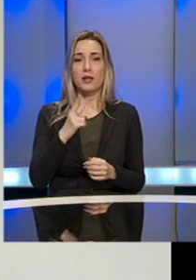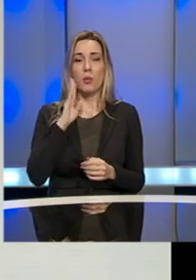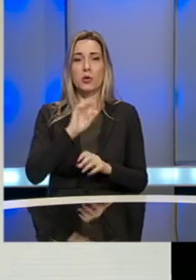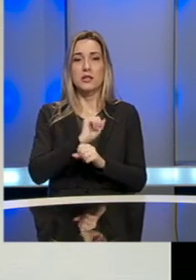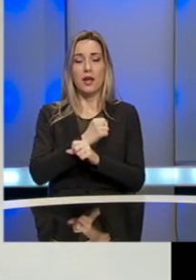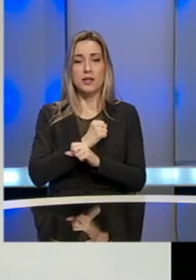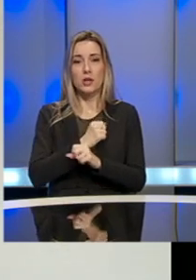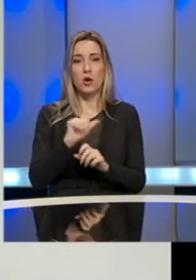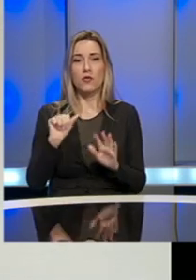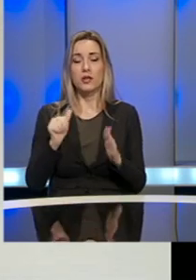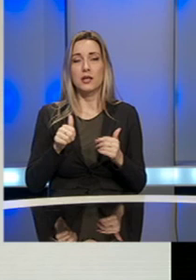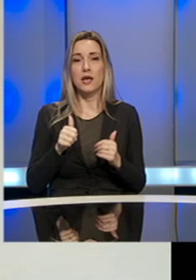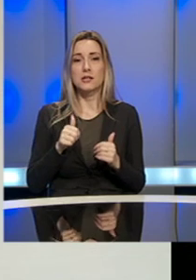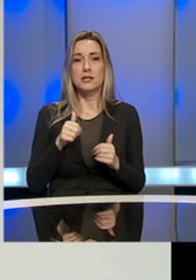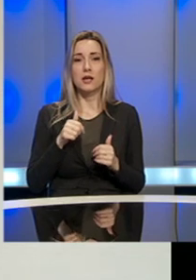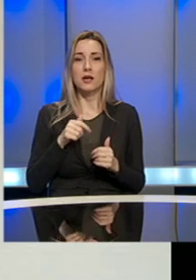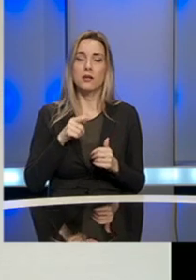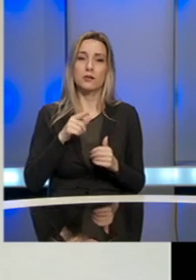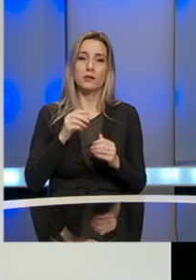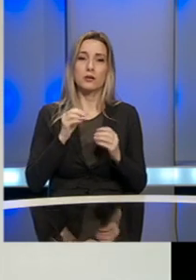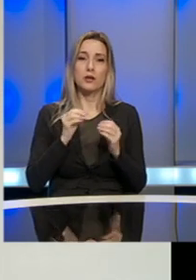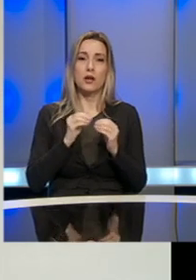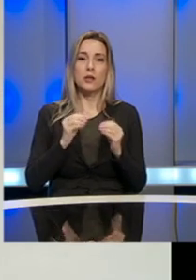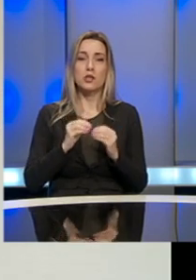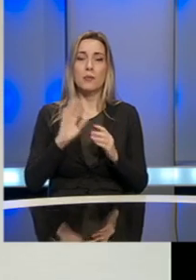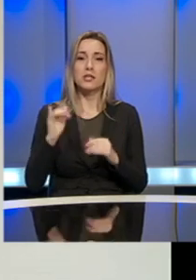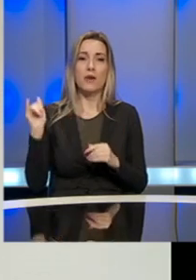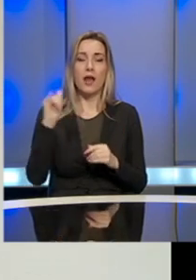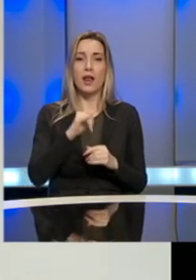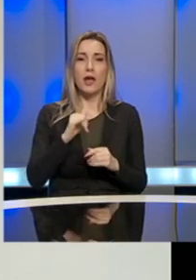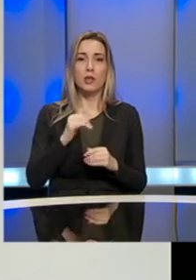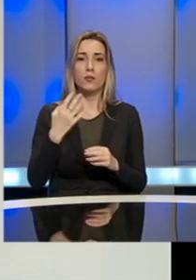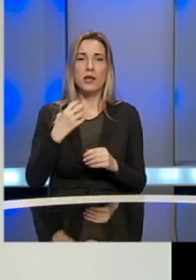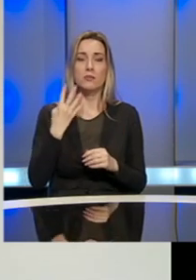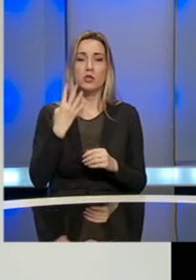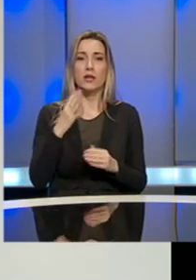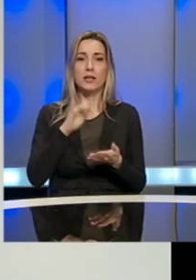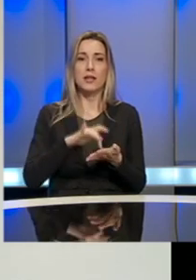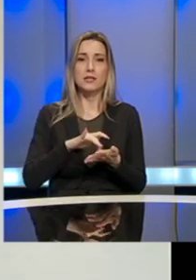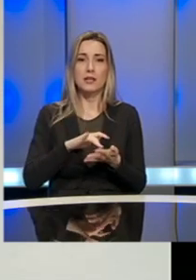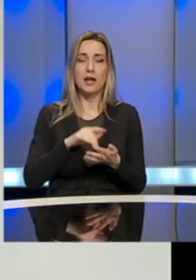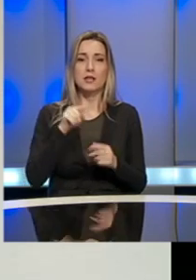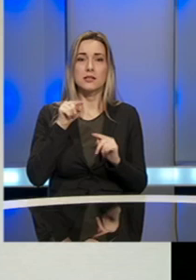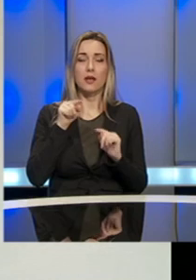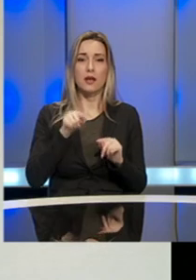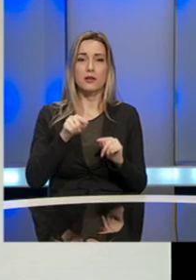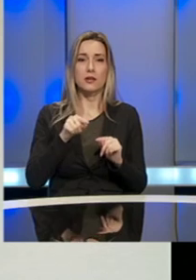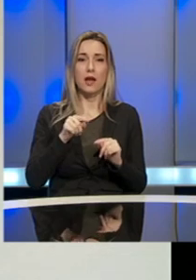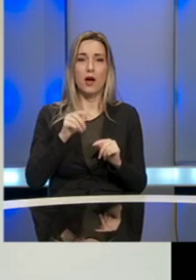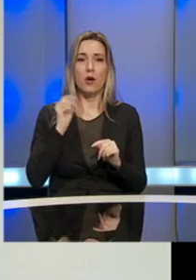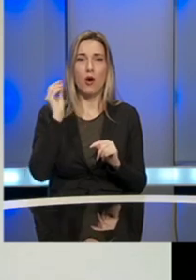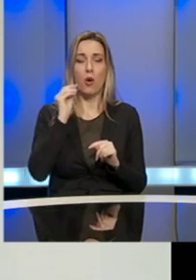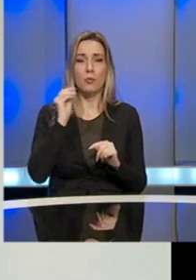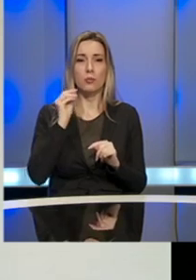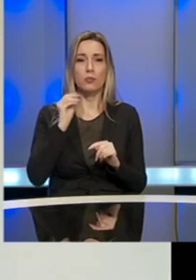da Turkish Airlines obustavlja sve letove, izuzev 4 destinacije. Ta odluka stupa